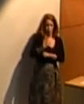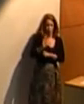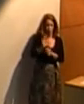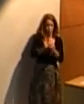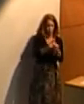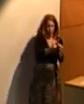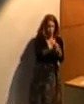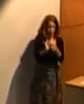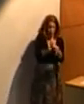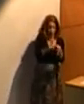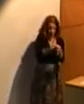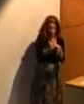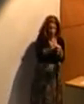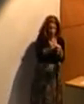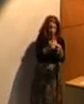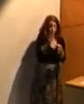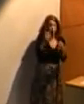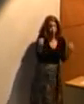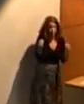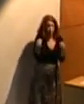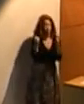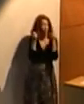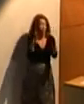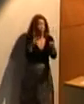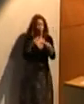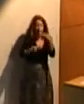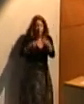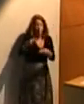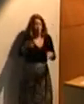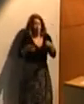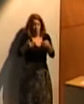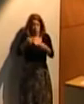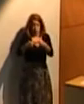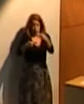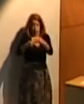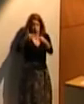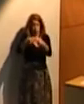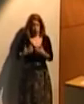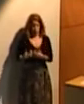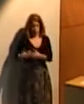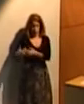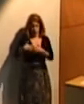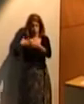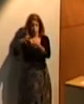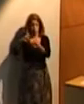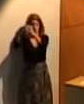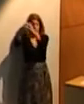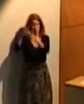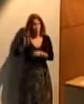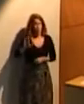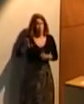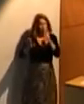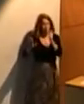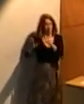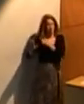et pur roue crantée et pur fonctionnalités comme des lego et je crois que c'est ça qui me semble actuellement dans les